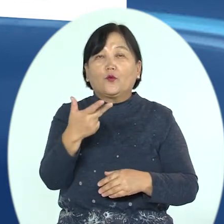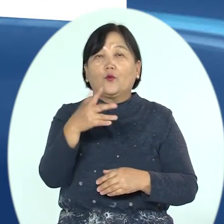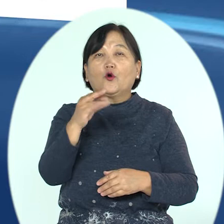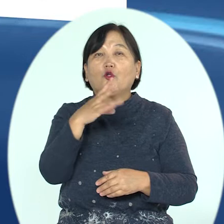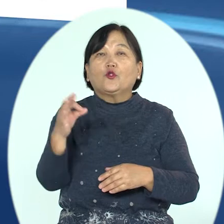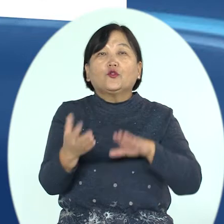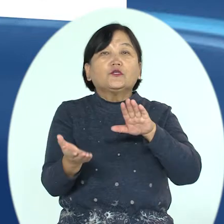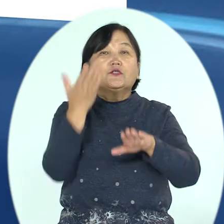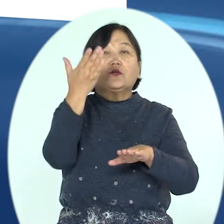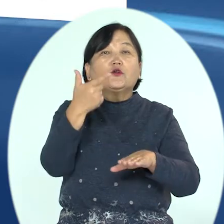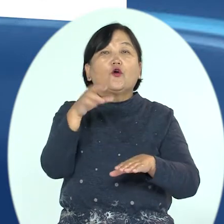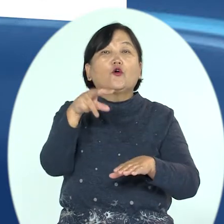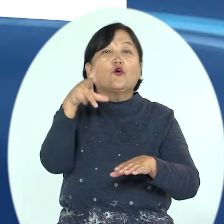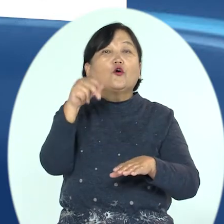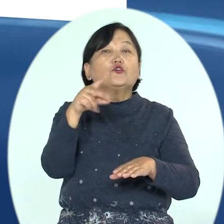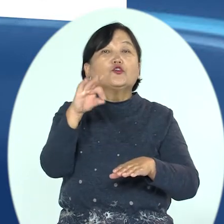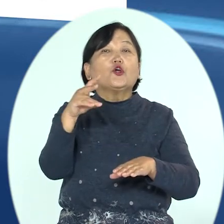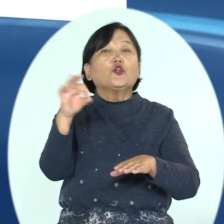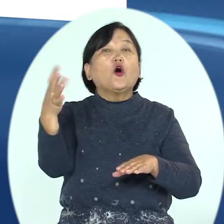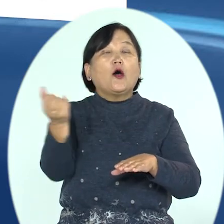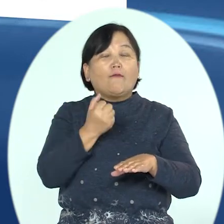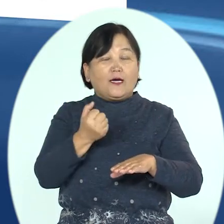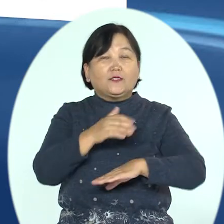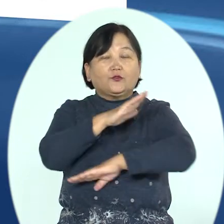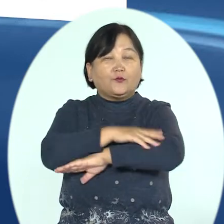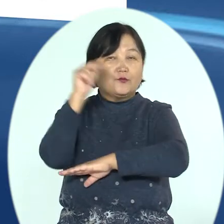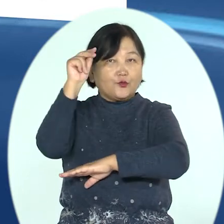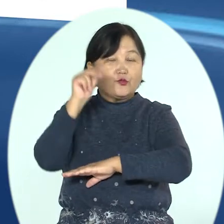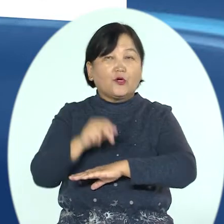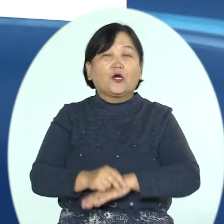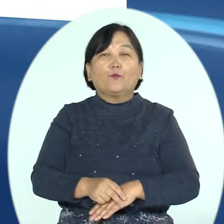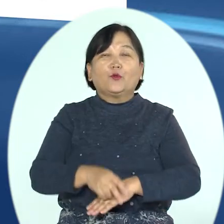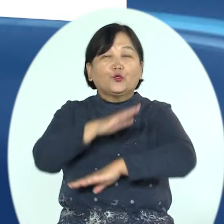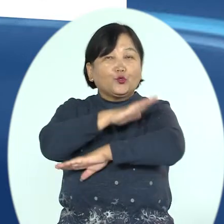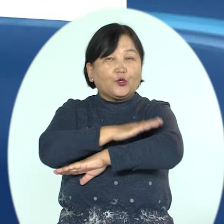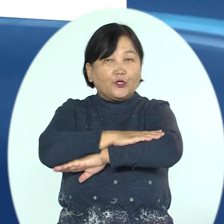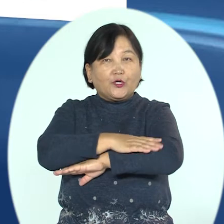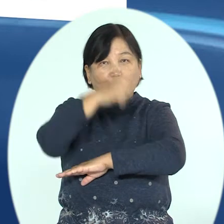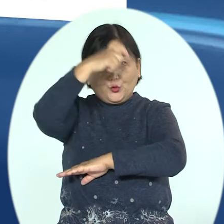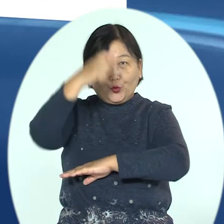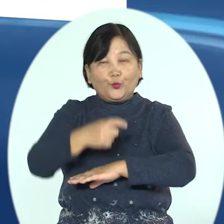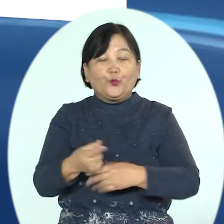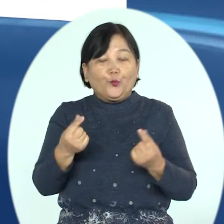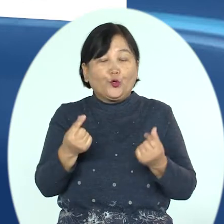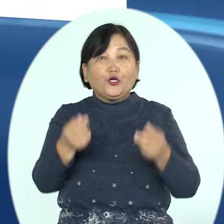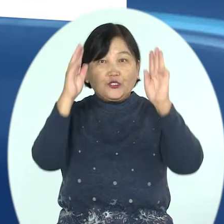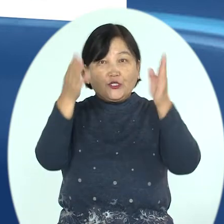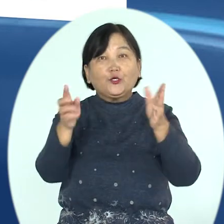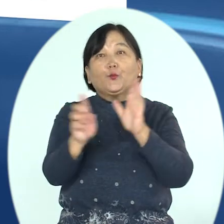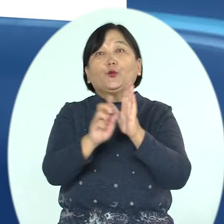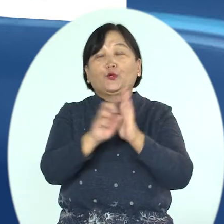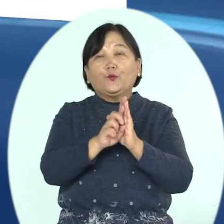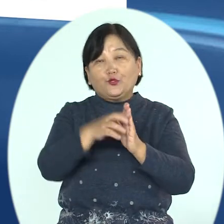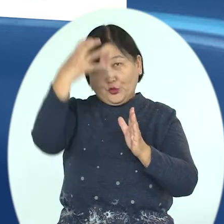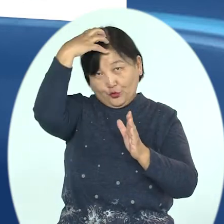тэр сувлагч маань бол сургалтын төлбөрийг шийдэж явах боломжтой. Тэгээд энэний нэг шин заалт нь өмнө нь бол бид нар